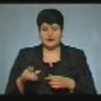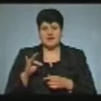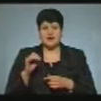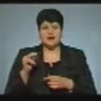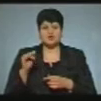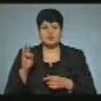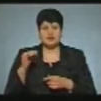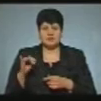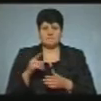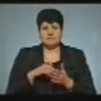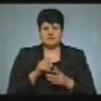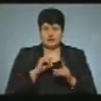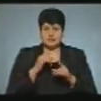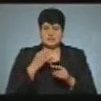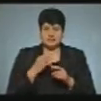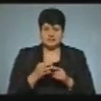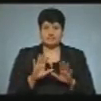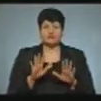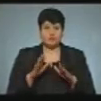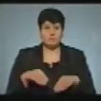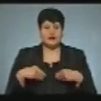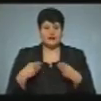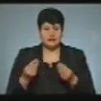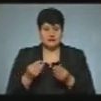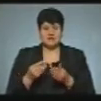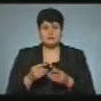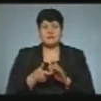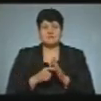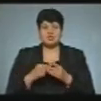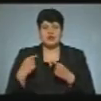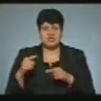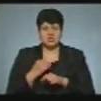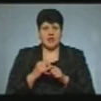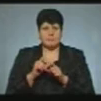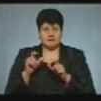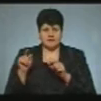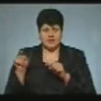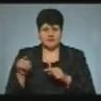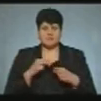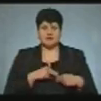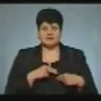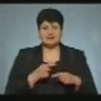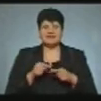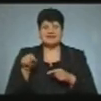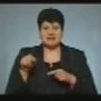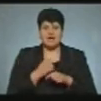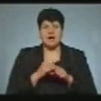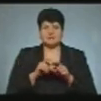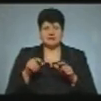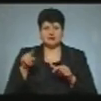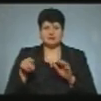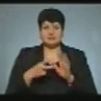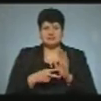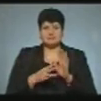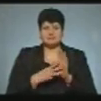також зазначила про те, що у разі передачі приміщення іншій аптеці, працівники цієї аптеки, тобто номер